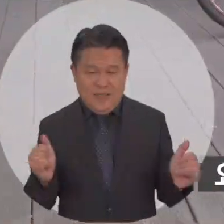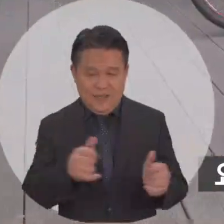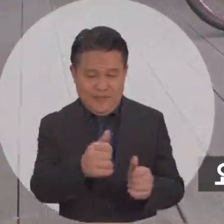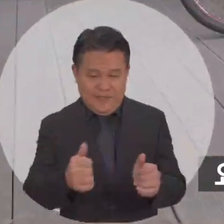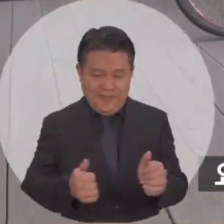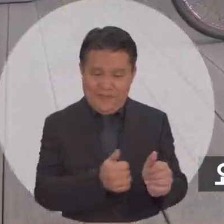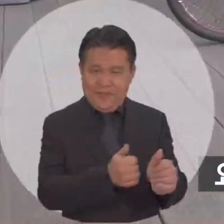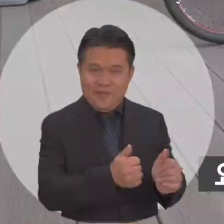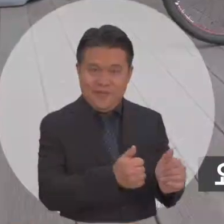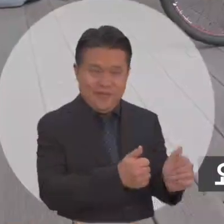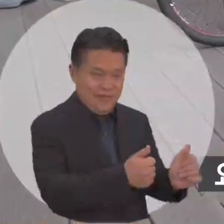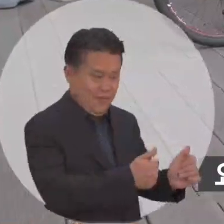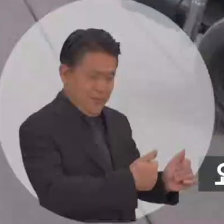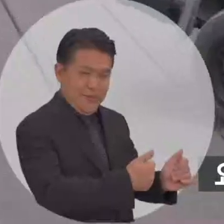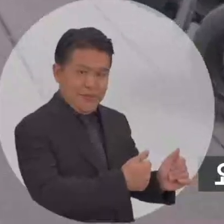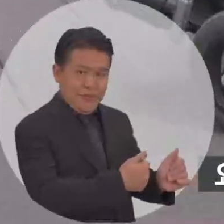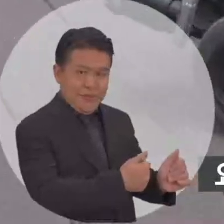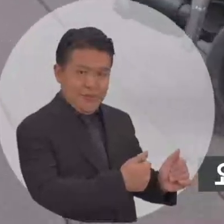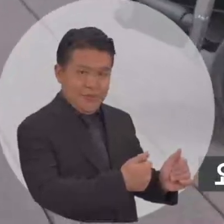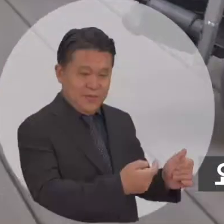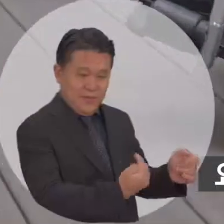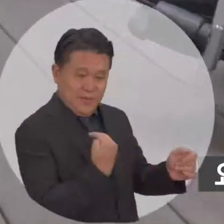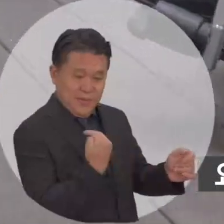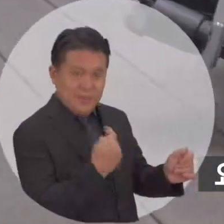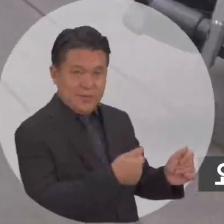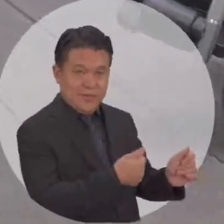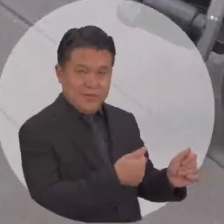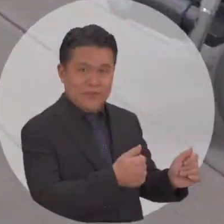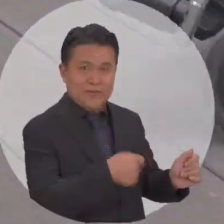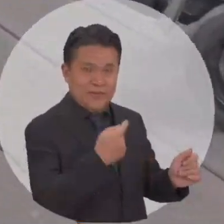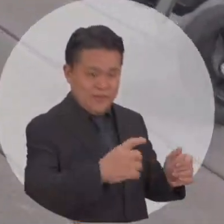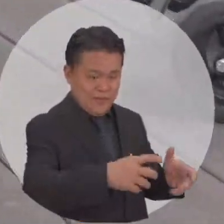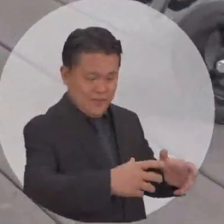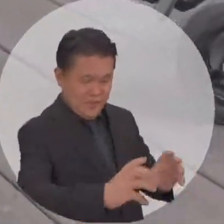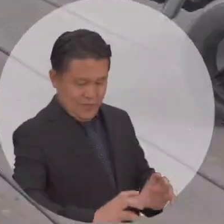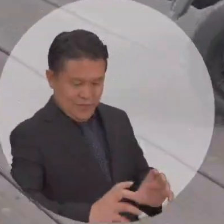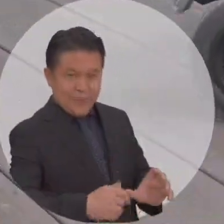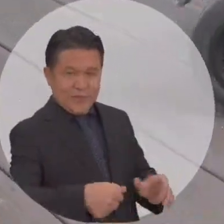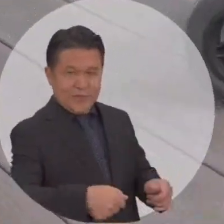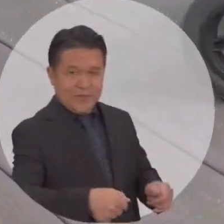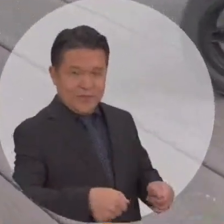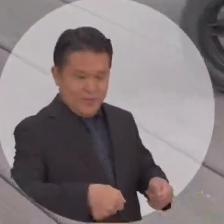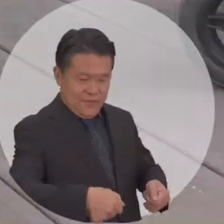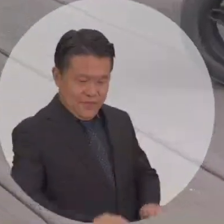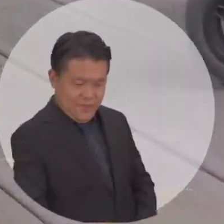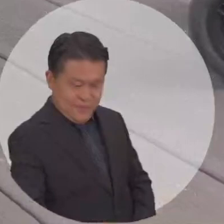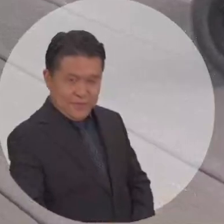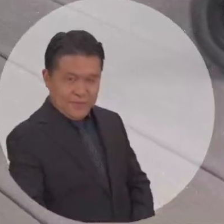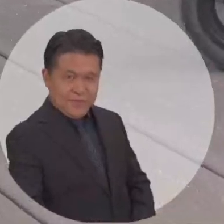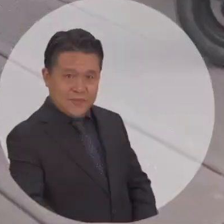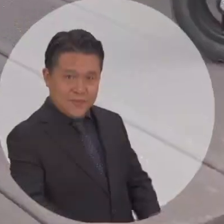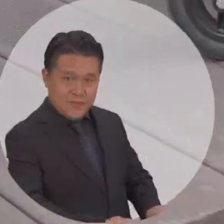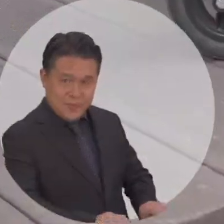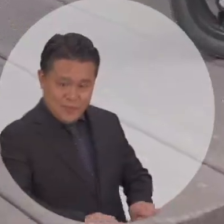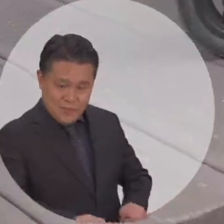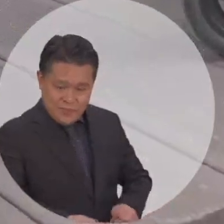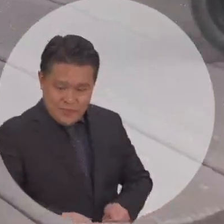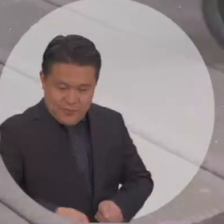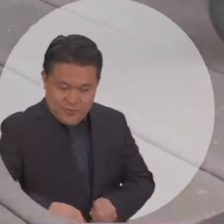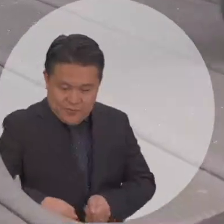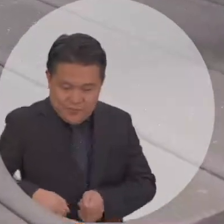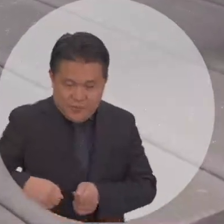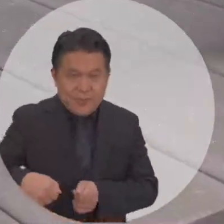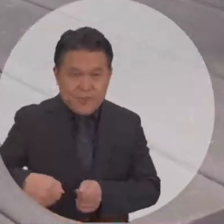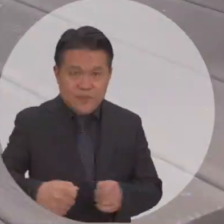요양보호사가 대상자 뒤에 서서 휠체어를 뒤로 돌립니다. 뒷바퀴를 내려놓고 앞바퀴를 들어 올린